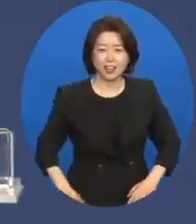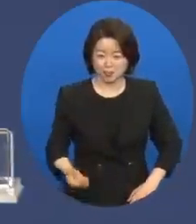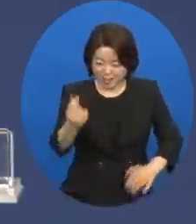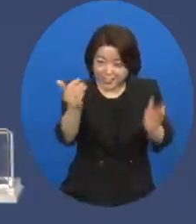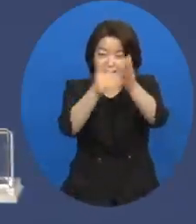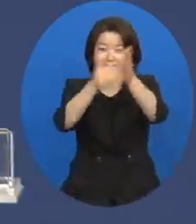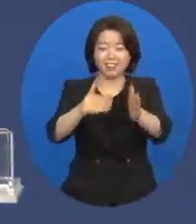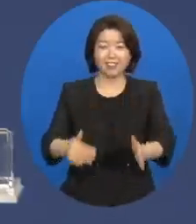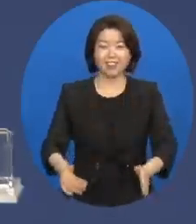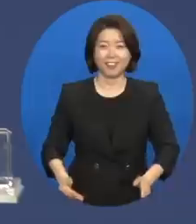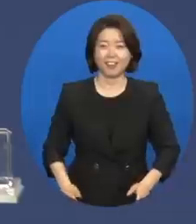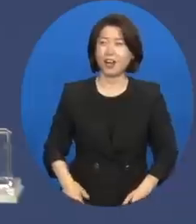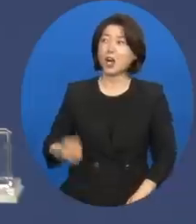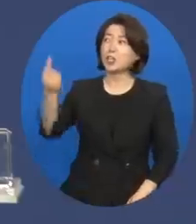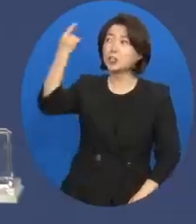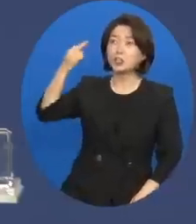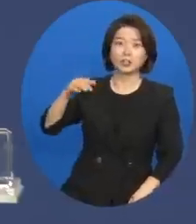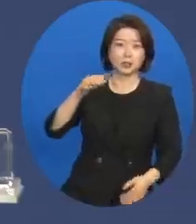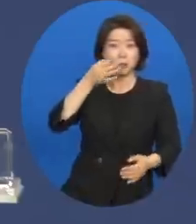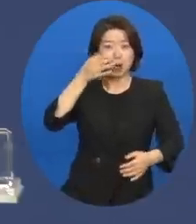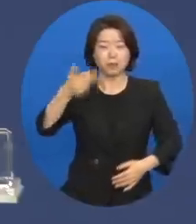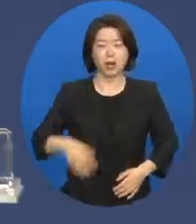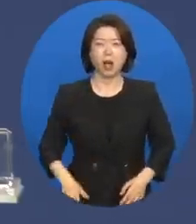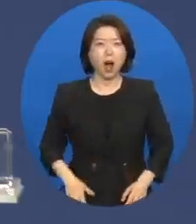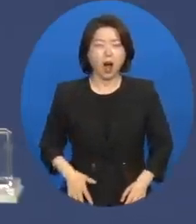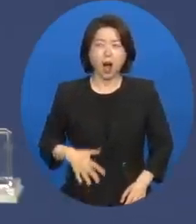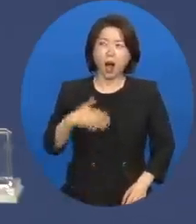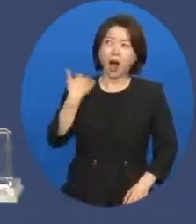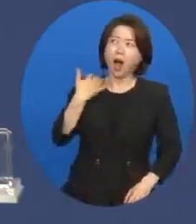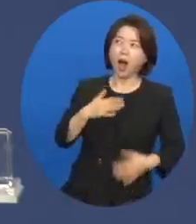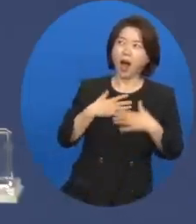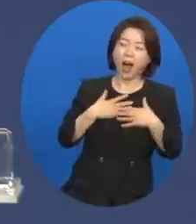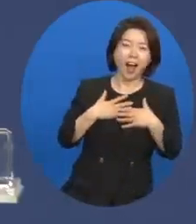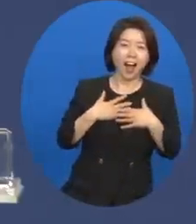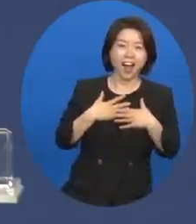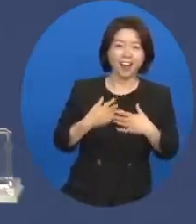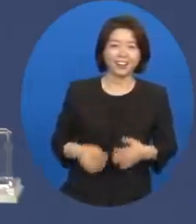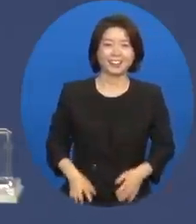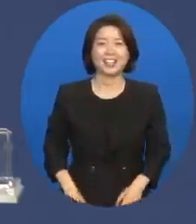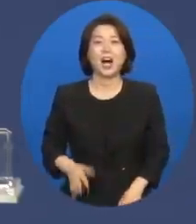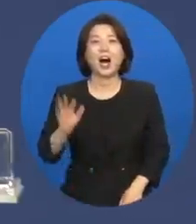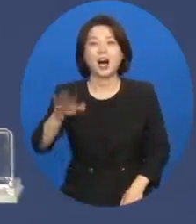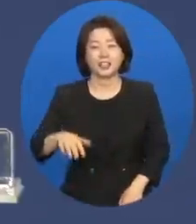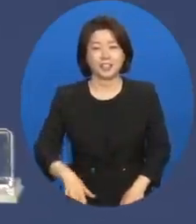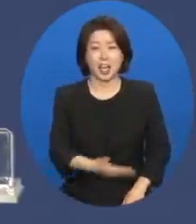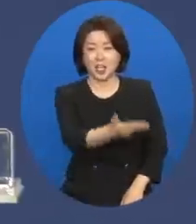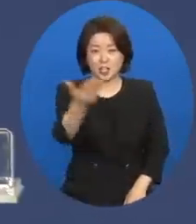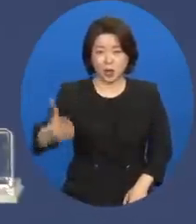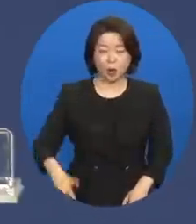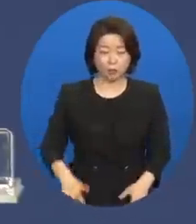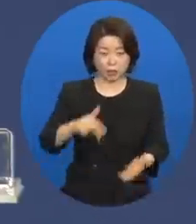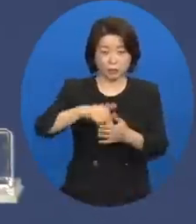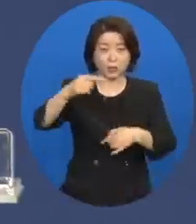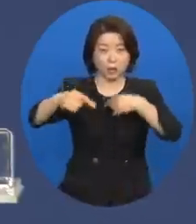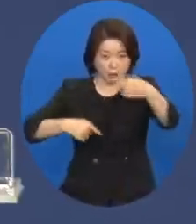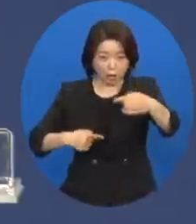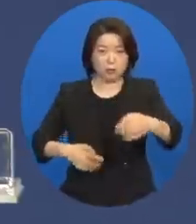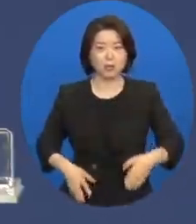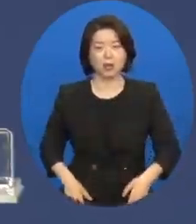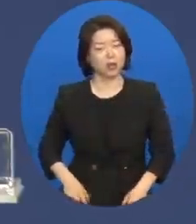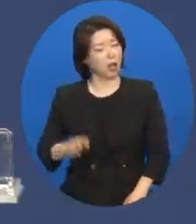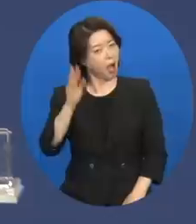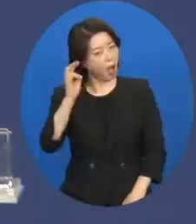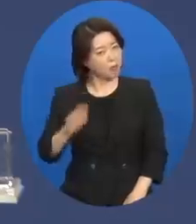끝내라고 아, 나 이 목이 여러 개 날라갈 뻔했어요 근데, 아, 근데 이거 여러분도 입장 바꿔놓으면